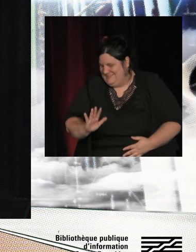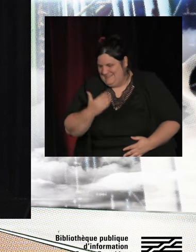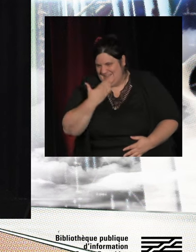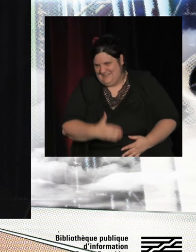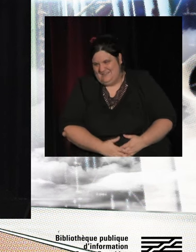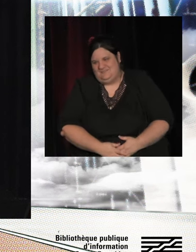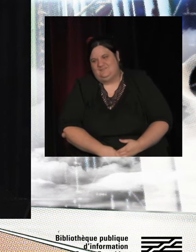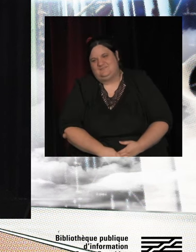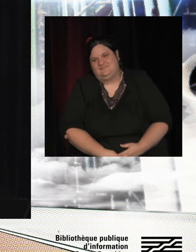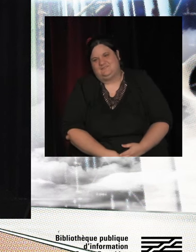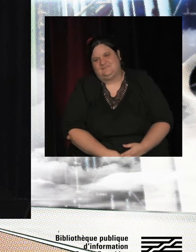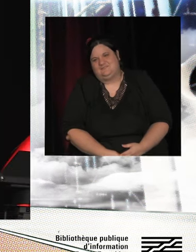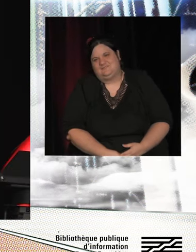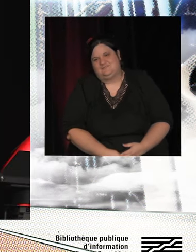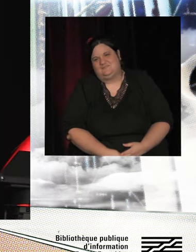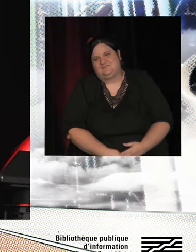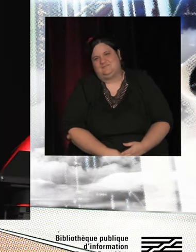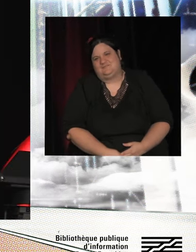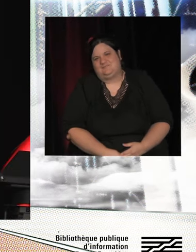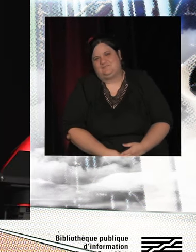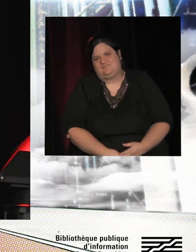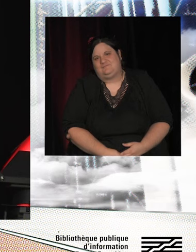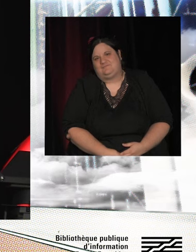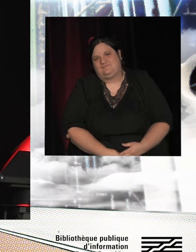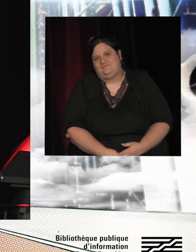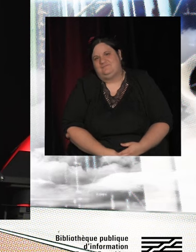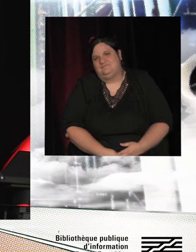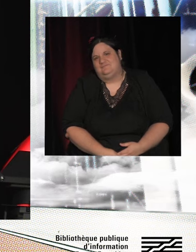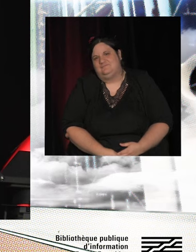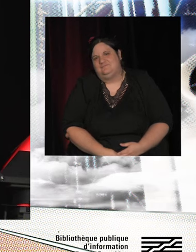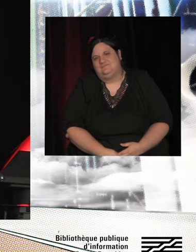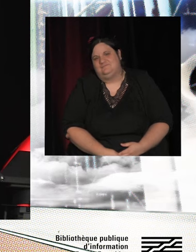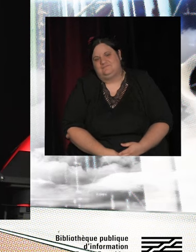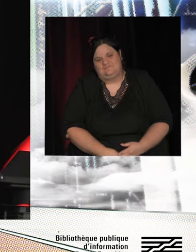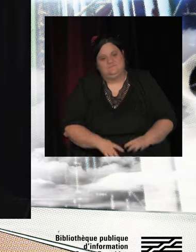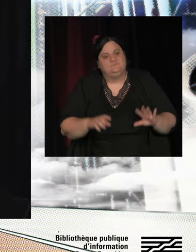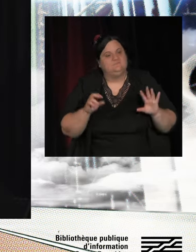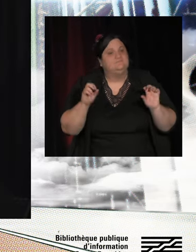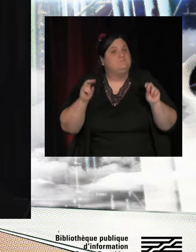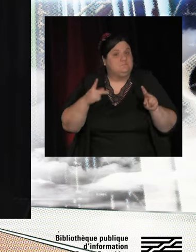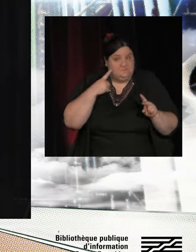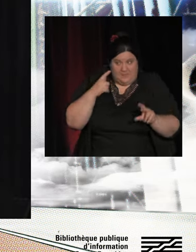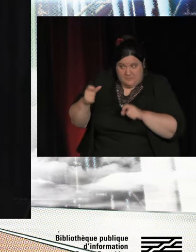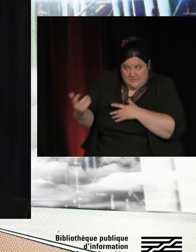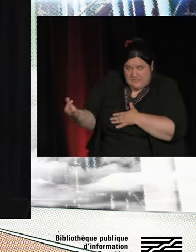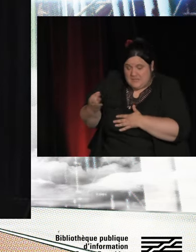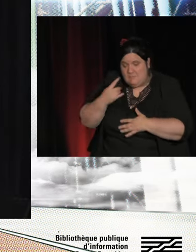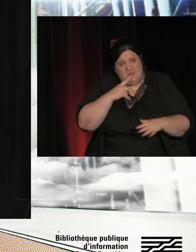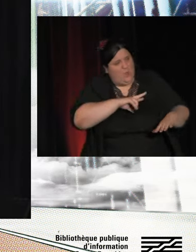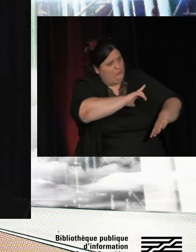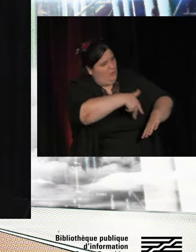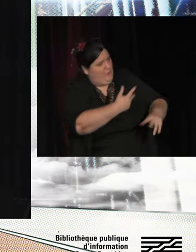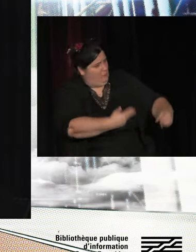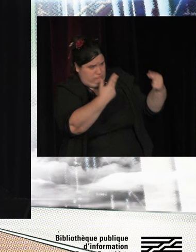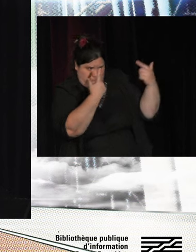Ok. que moi, on m'a dit, bon, Jarmouth, t'as 3 heures. Tu fais ce que tu veux pendant